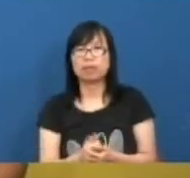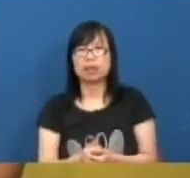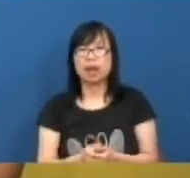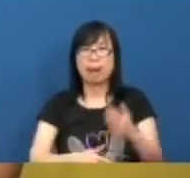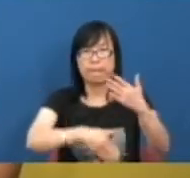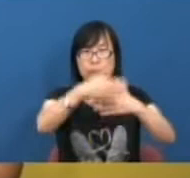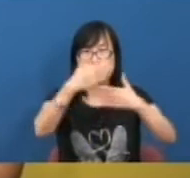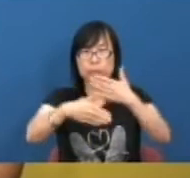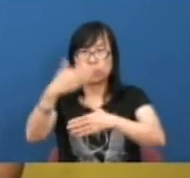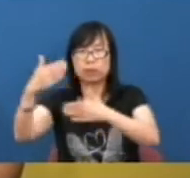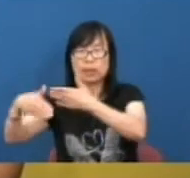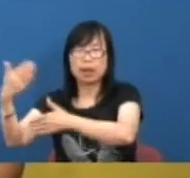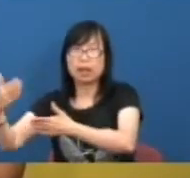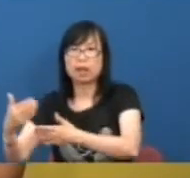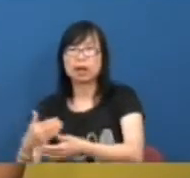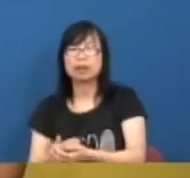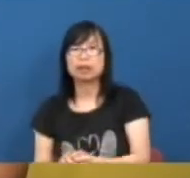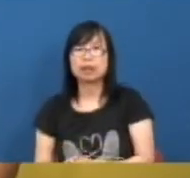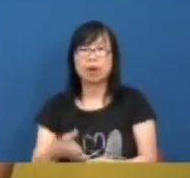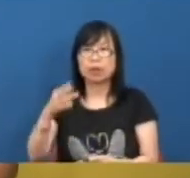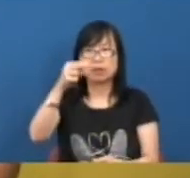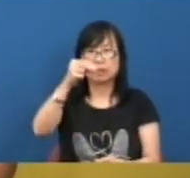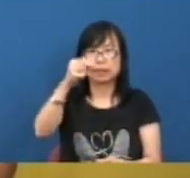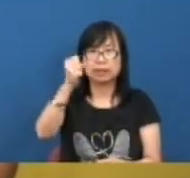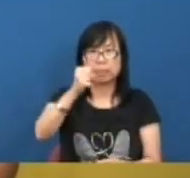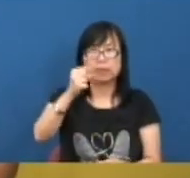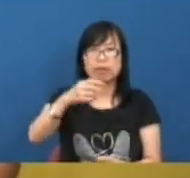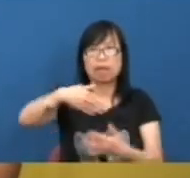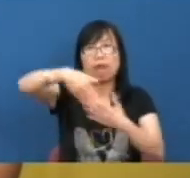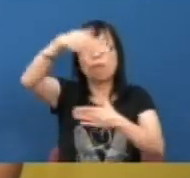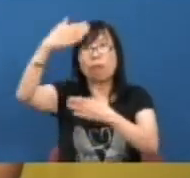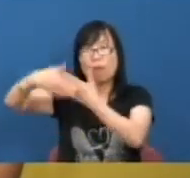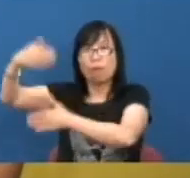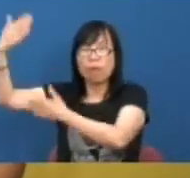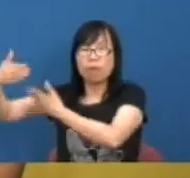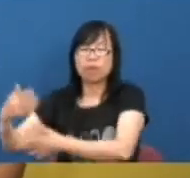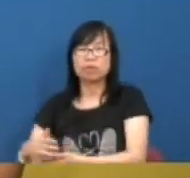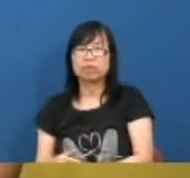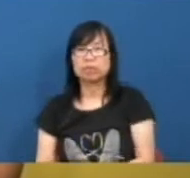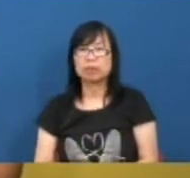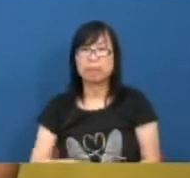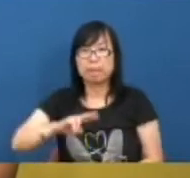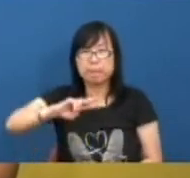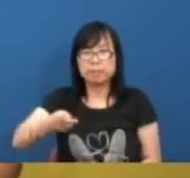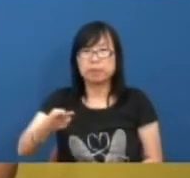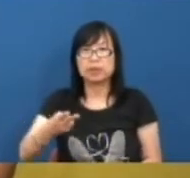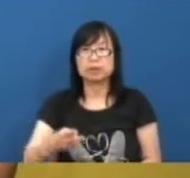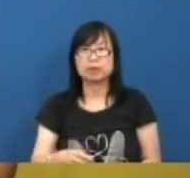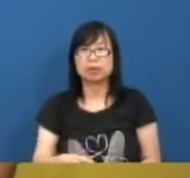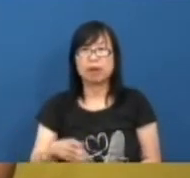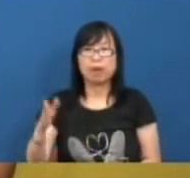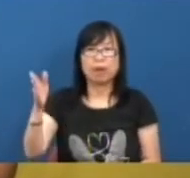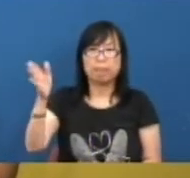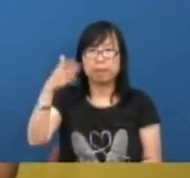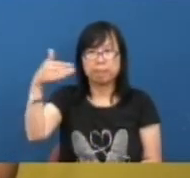大廈呢就去到差不多70層樓，哇你厲害了，那變相呢就是真的屏風